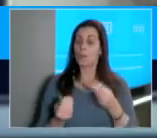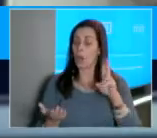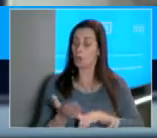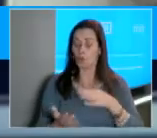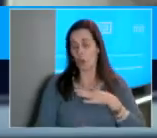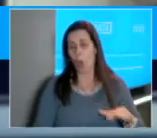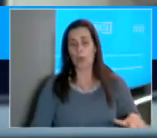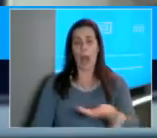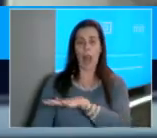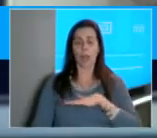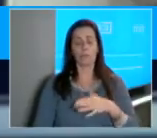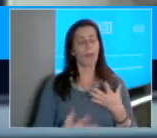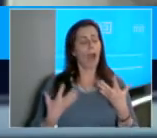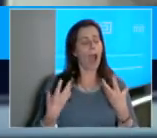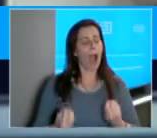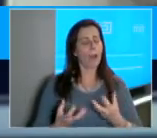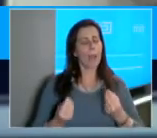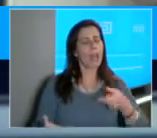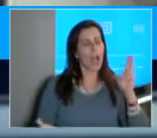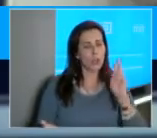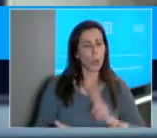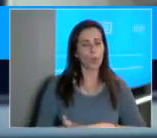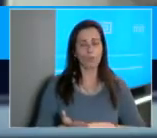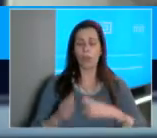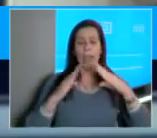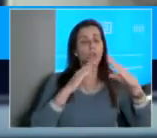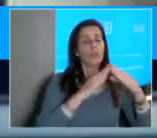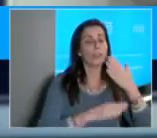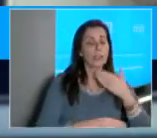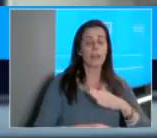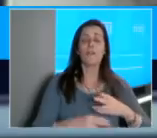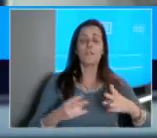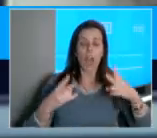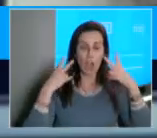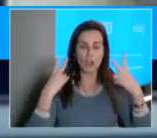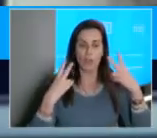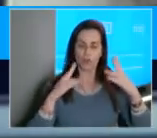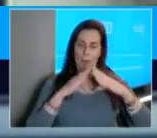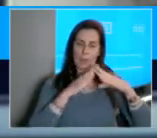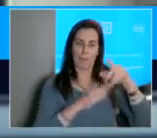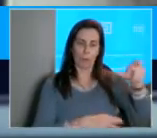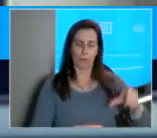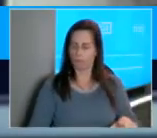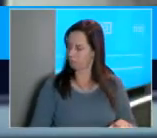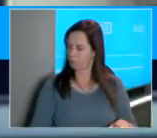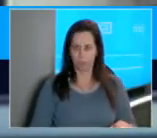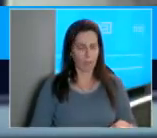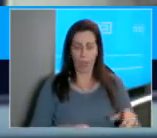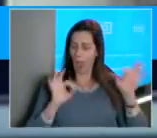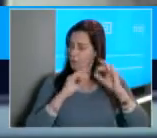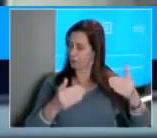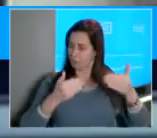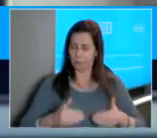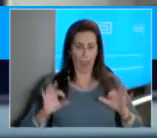זכותנו על הארץ, הוא אומר הרבה על הלגיטימיות של ההתיישבות הישראלית וחשיבותה ביהודה ושומרון, אף אחד לא נעקר